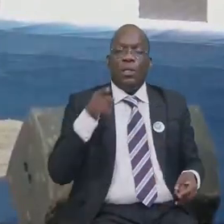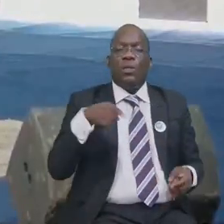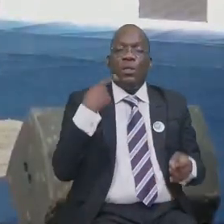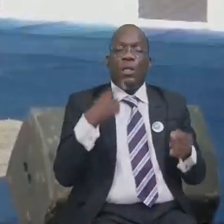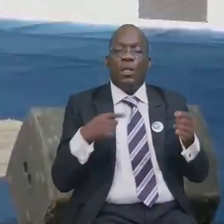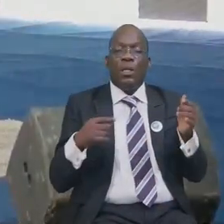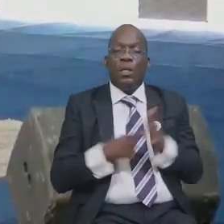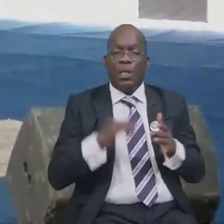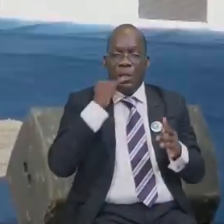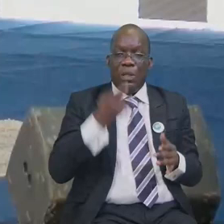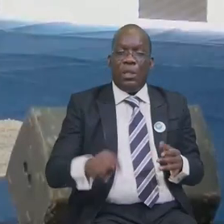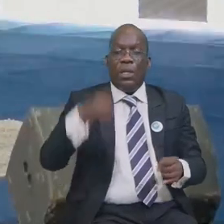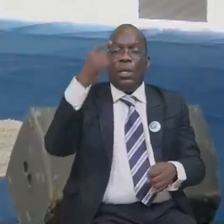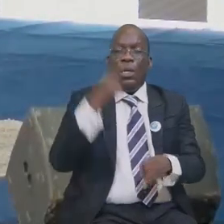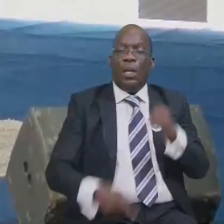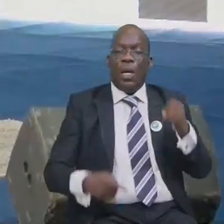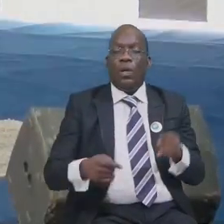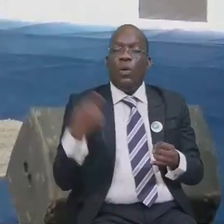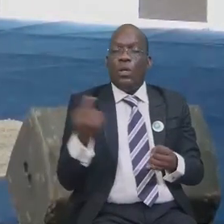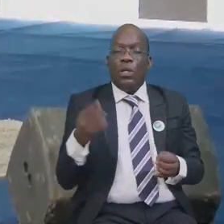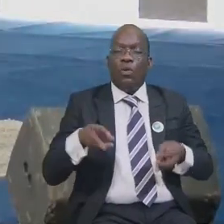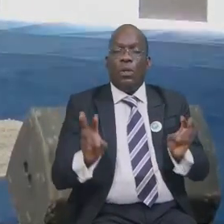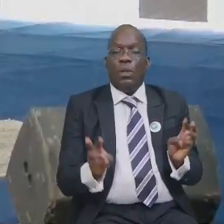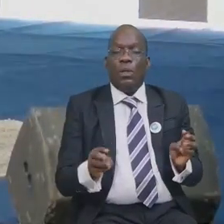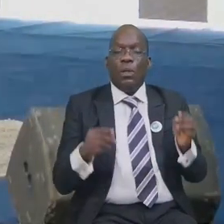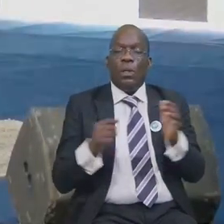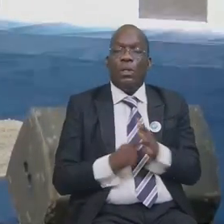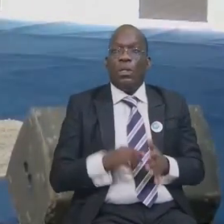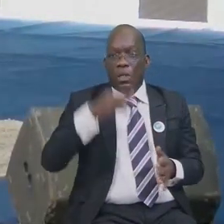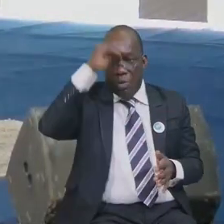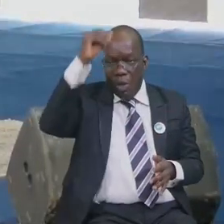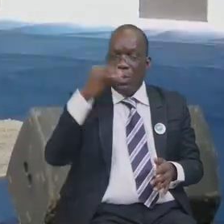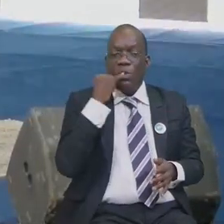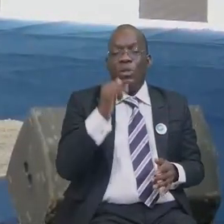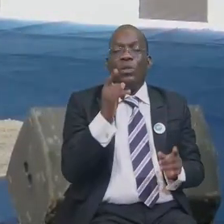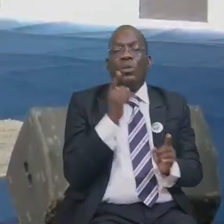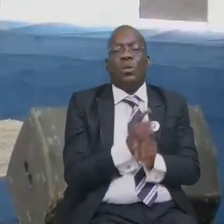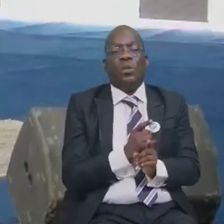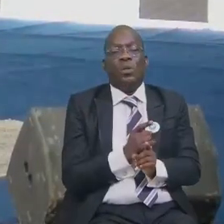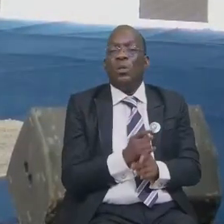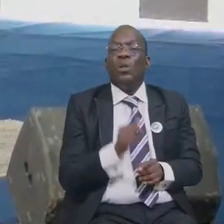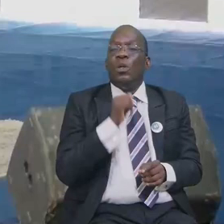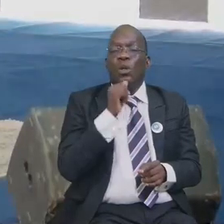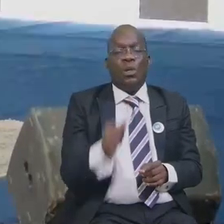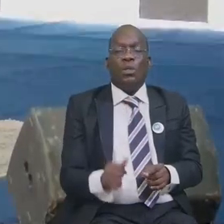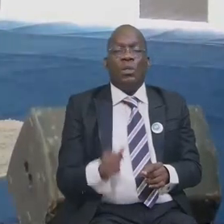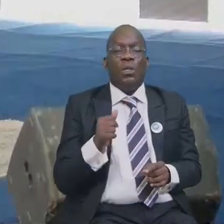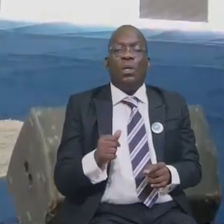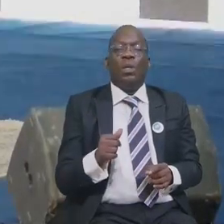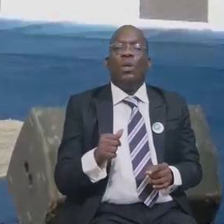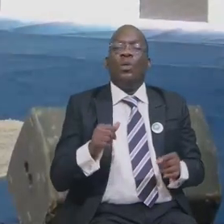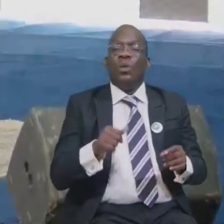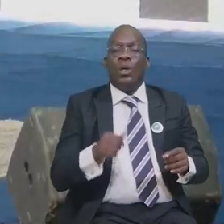voici le seul chemin, il dit que cet homme, il est primitif, hein? Il ne sait pas que plusieurs